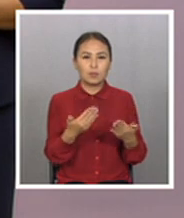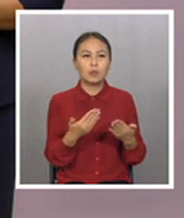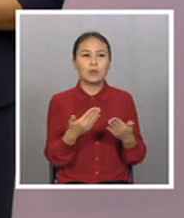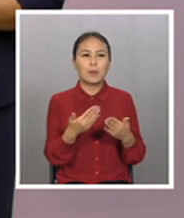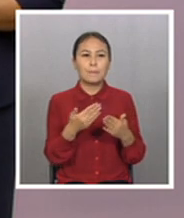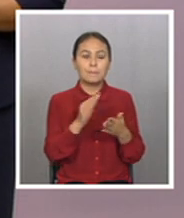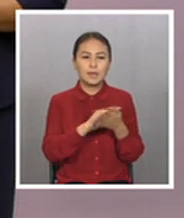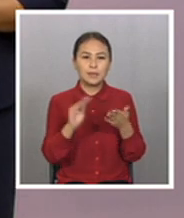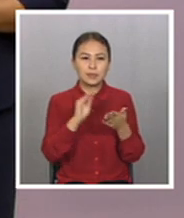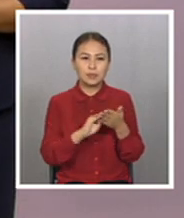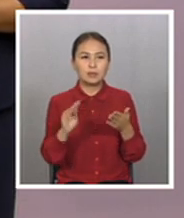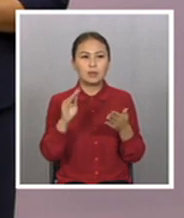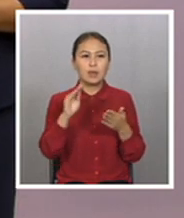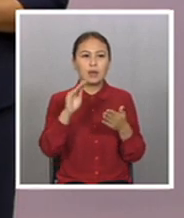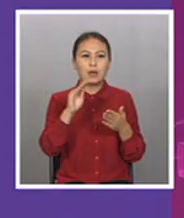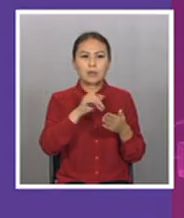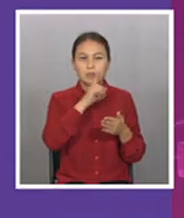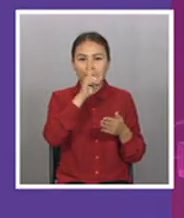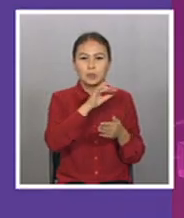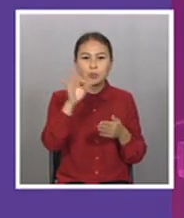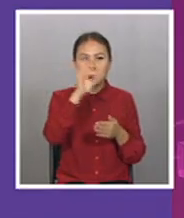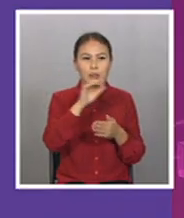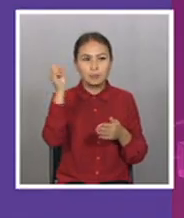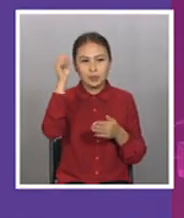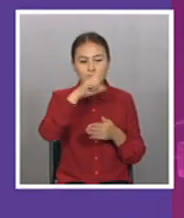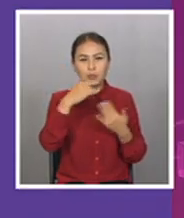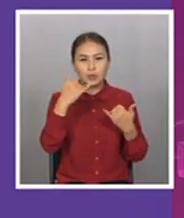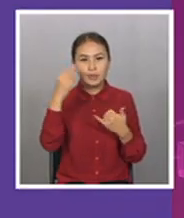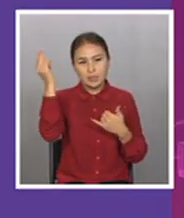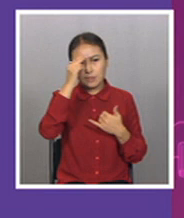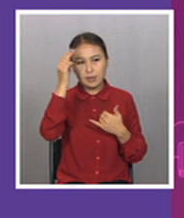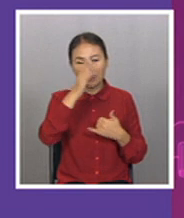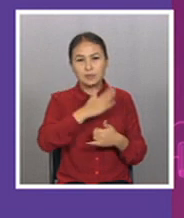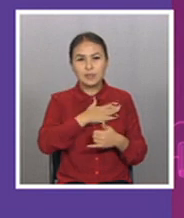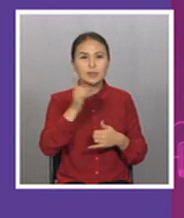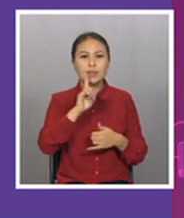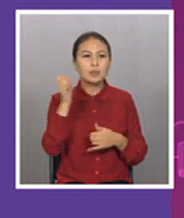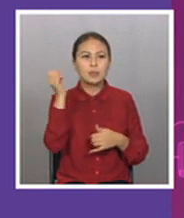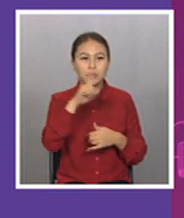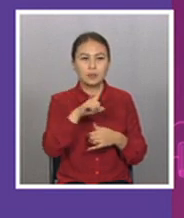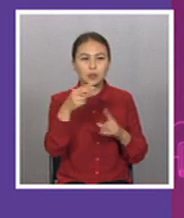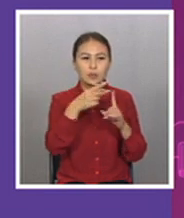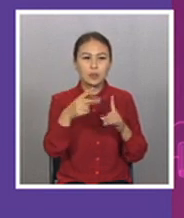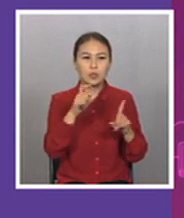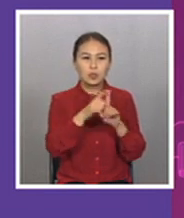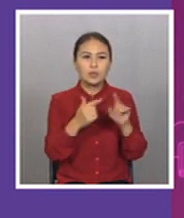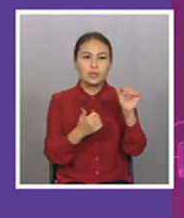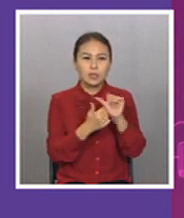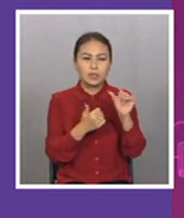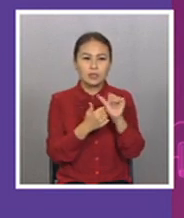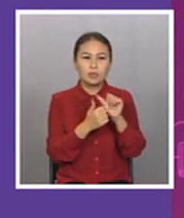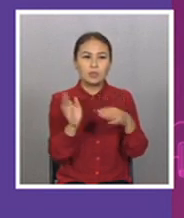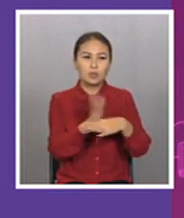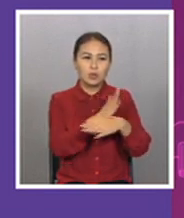біз сәбіздің пайдасы туралы білдік. Бүгінгі сабақта біз нені білдік? Сөйлемнен